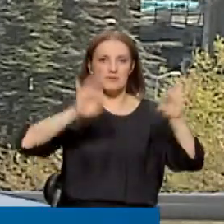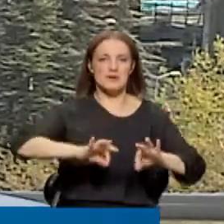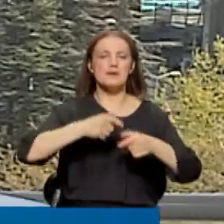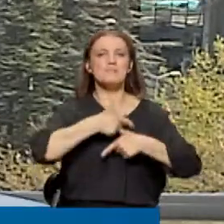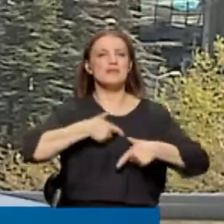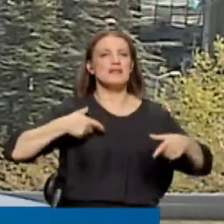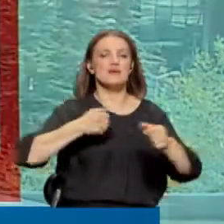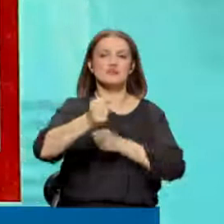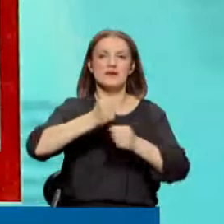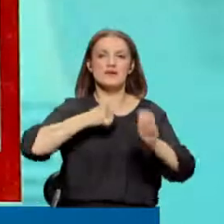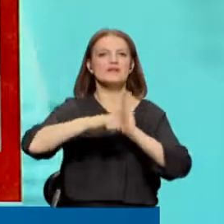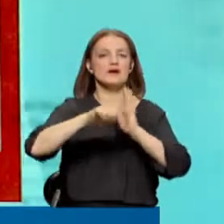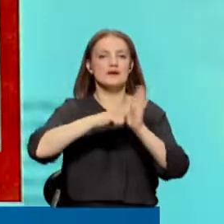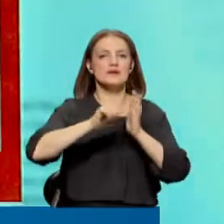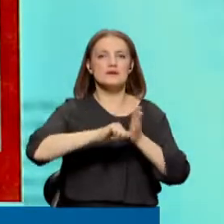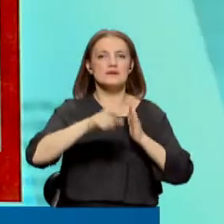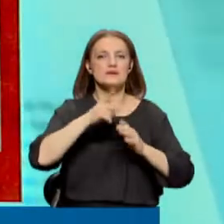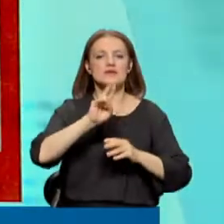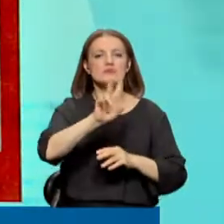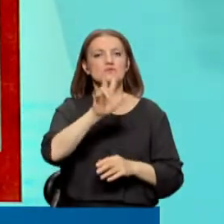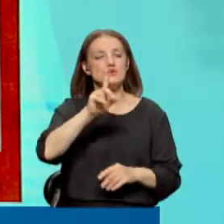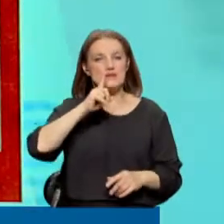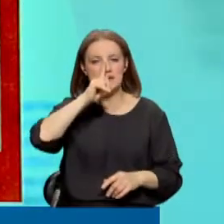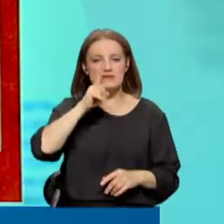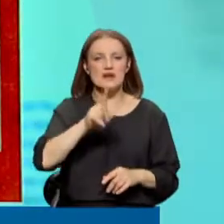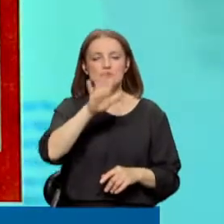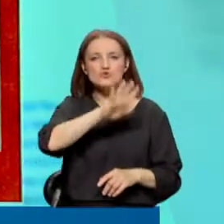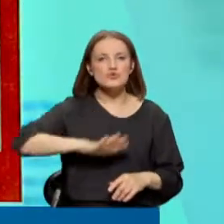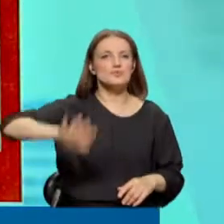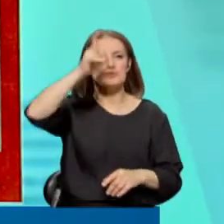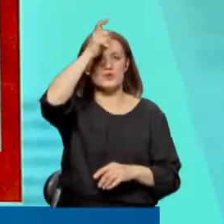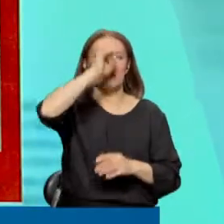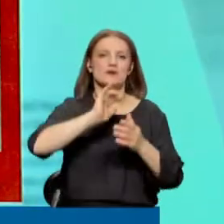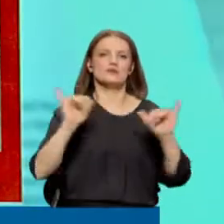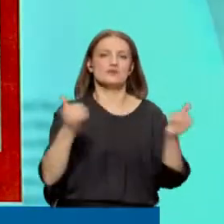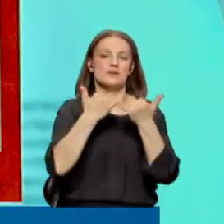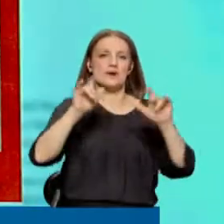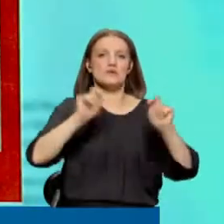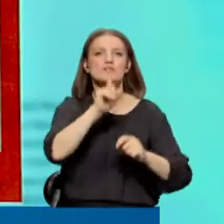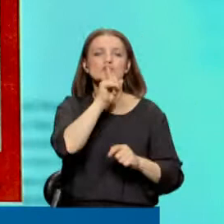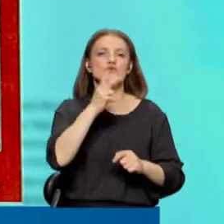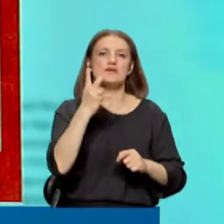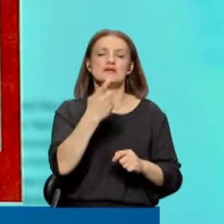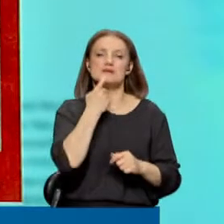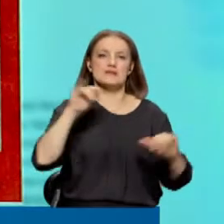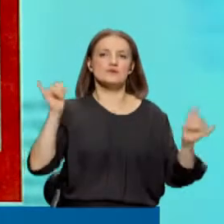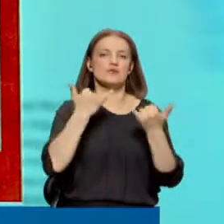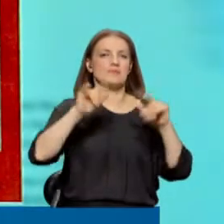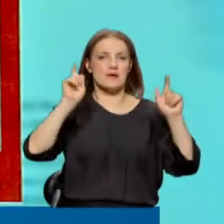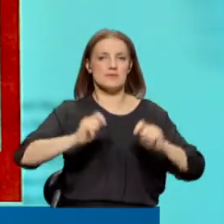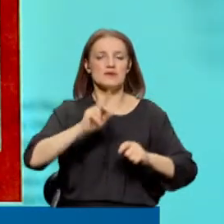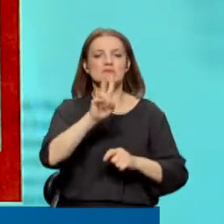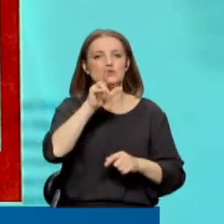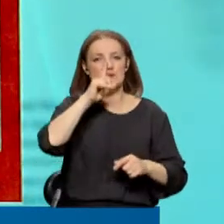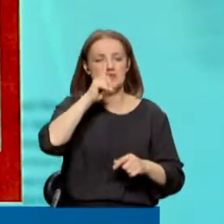Milli mücadele tarihimizin dönüm noktası 23 Nisan tüm yurtta kutlandı. 102. yıl coşkusu, 23 Nisan